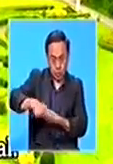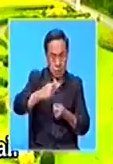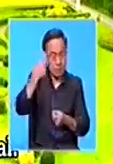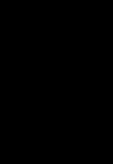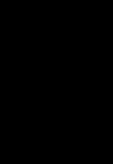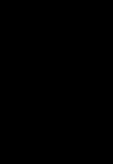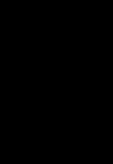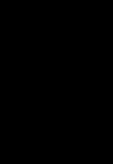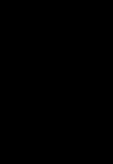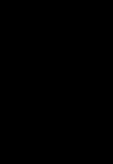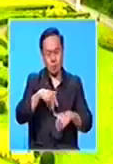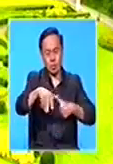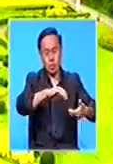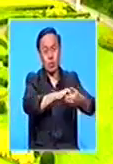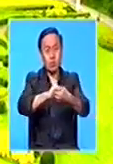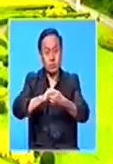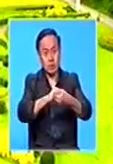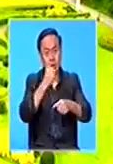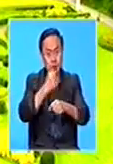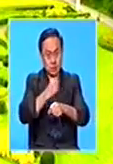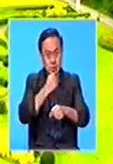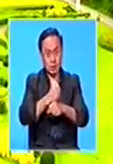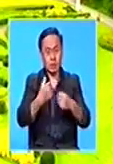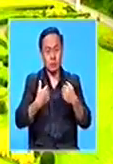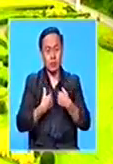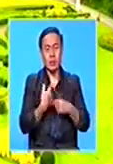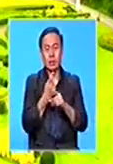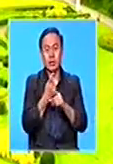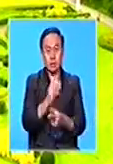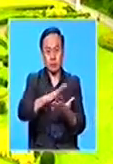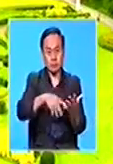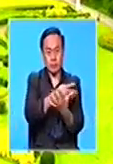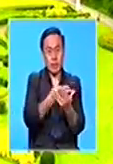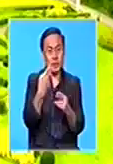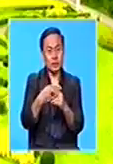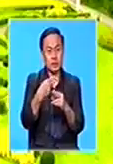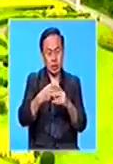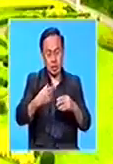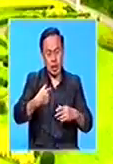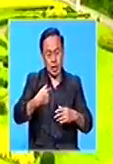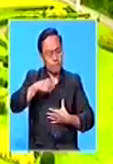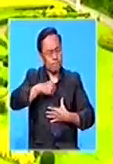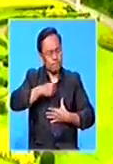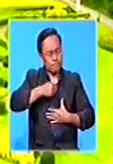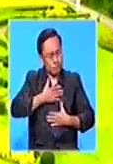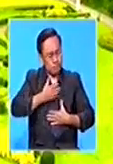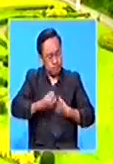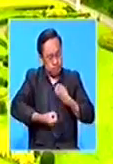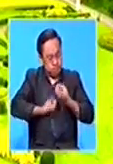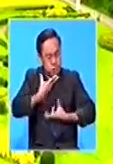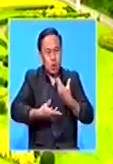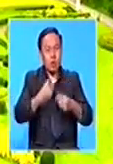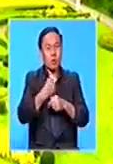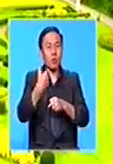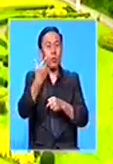พียงอันนี้เป็นตามแนวทางที่เราเรียกว่าการระเบิดจากข้างในนะครับระเบิดจากภ